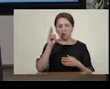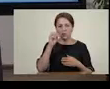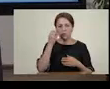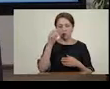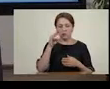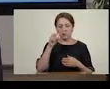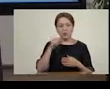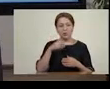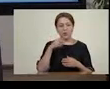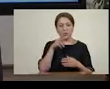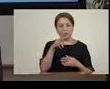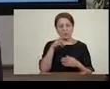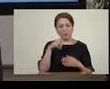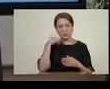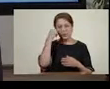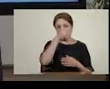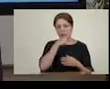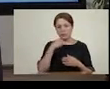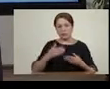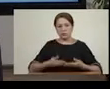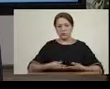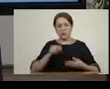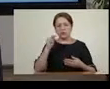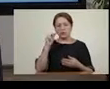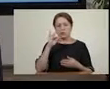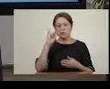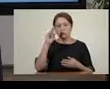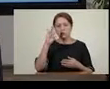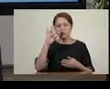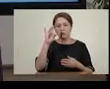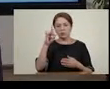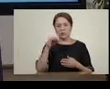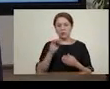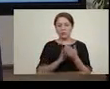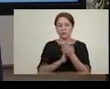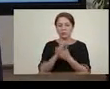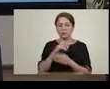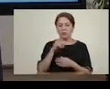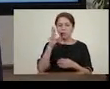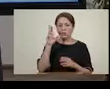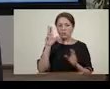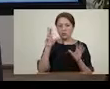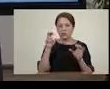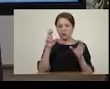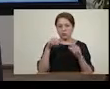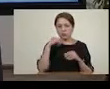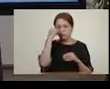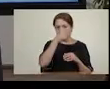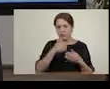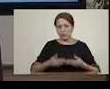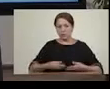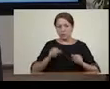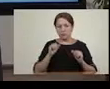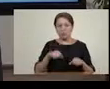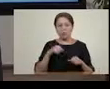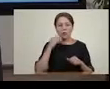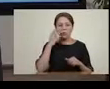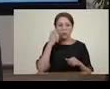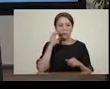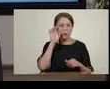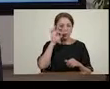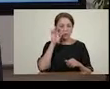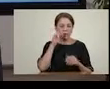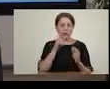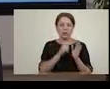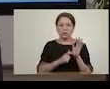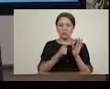Yoki chinor o'simligi 800 yil yashashi mumkin. Olma, o'rik, shaftoli daraxtlari esa